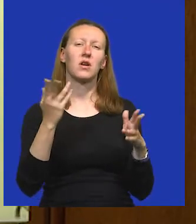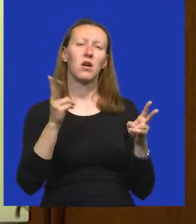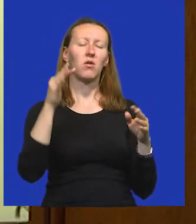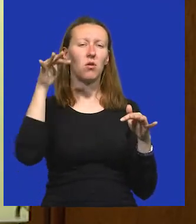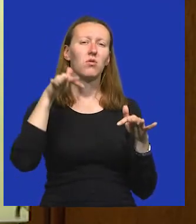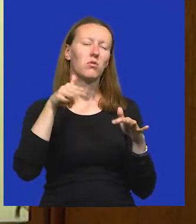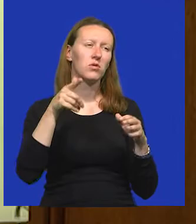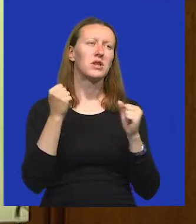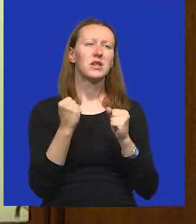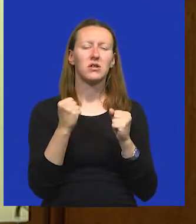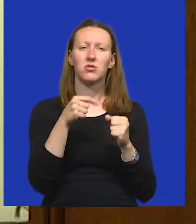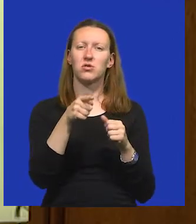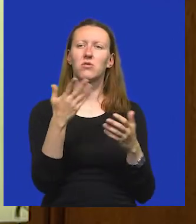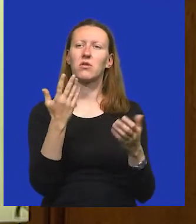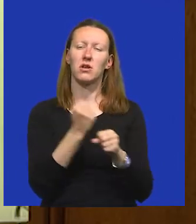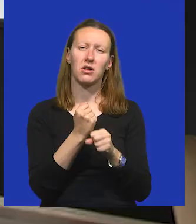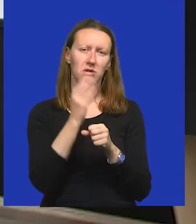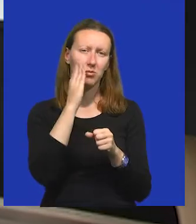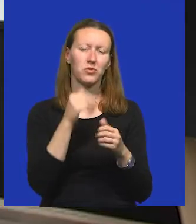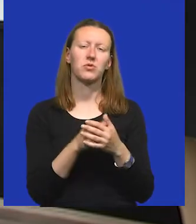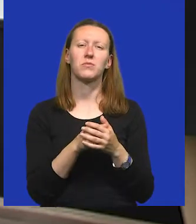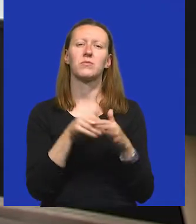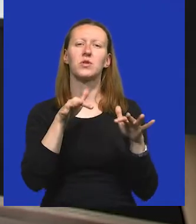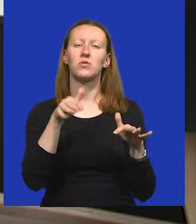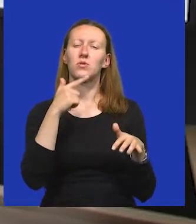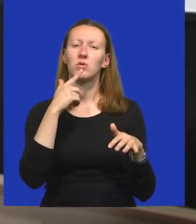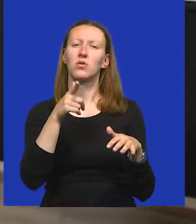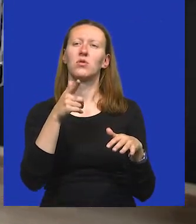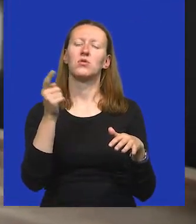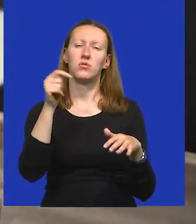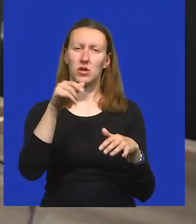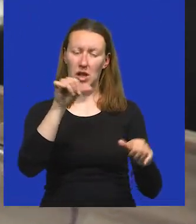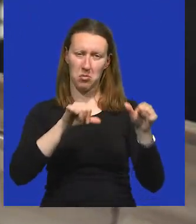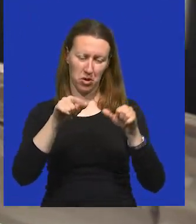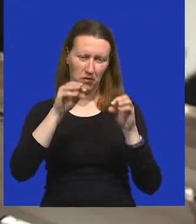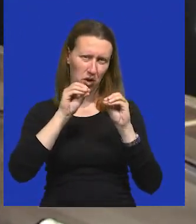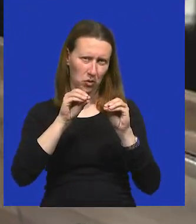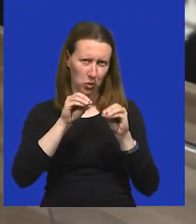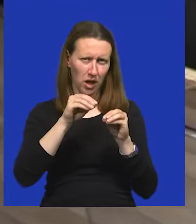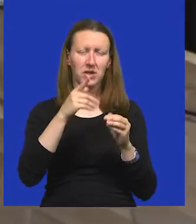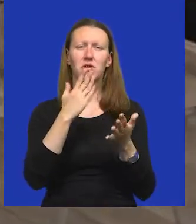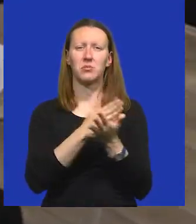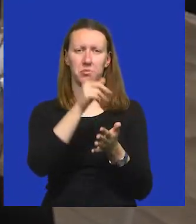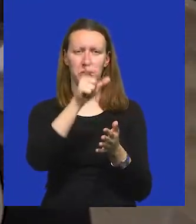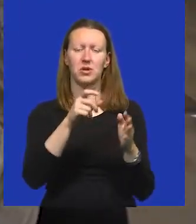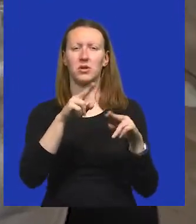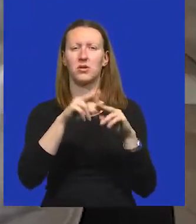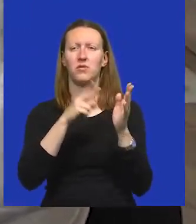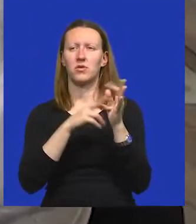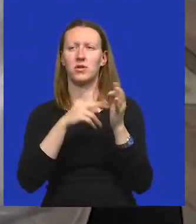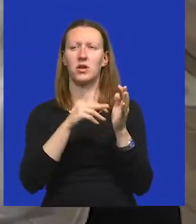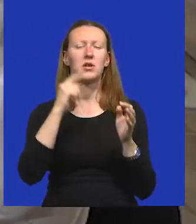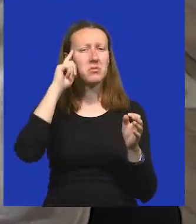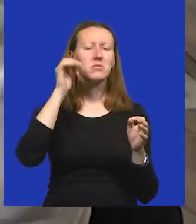se tenerà di questa roba. No? Uno dei cittadini che ha partecipato ai laboratori educativi è stato Ennio